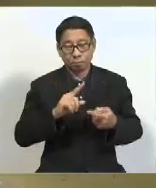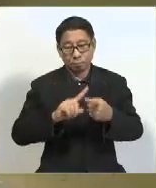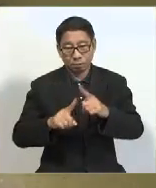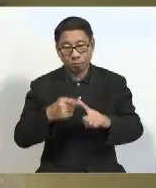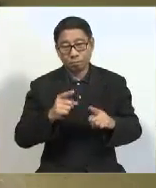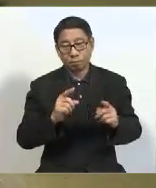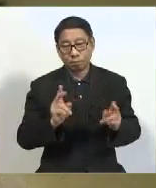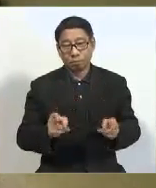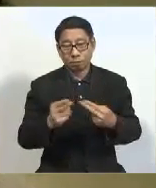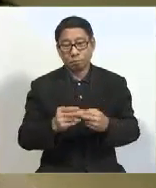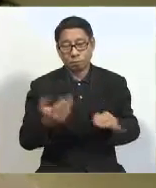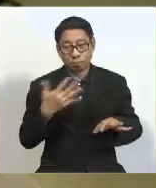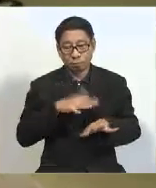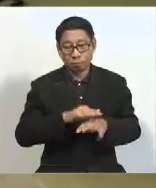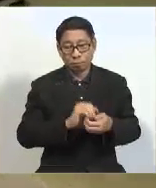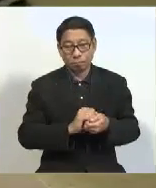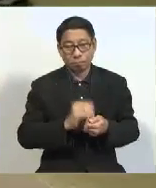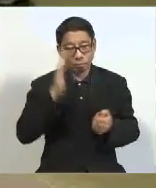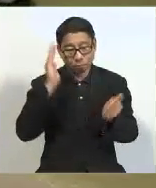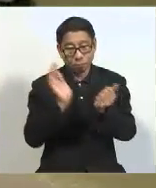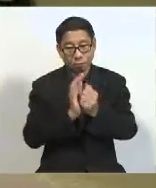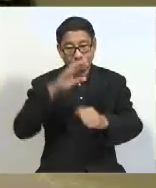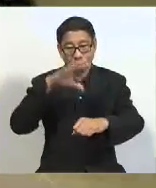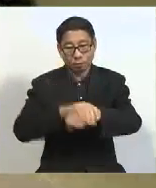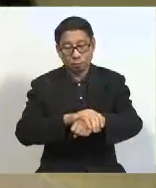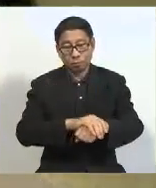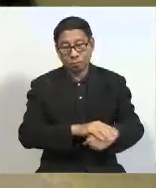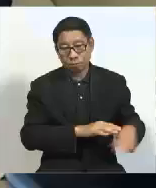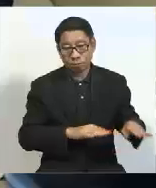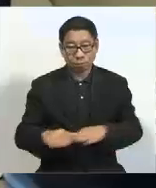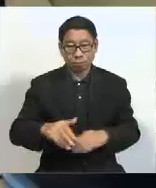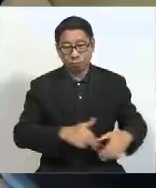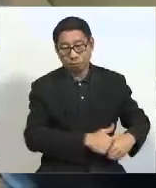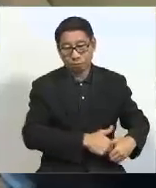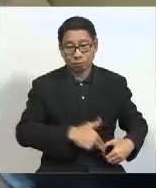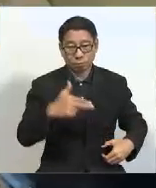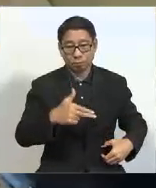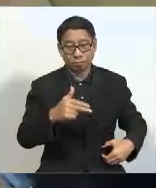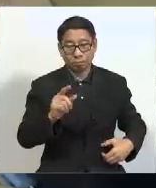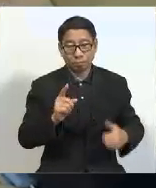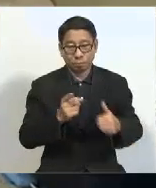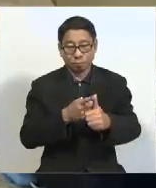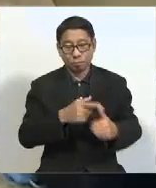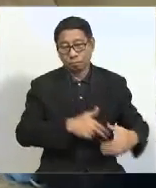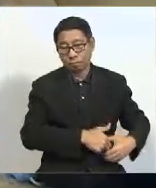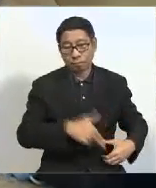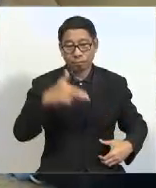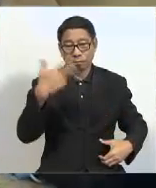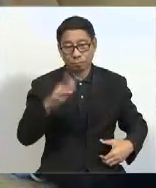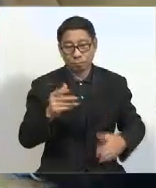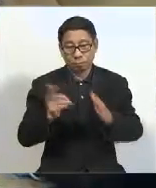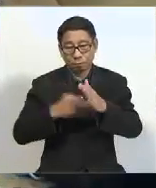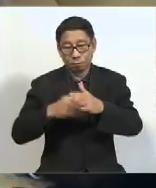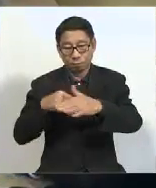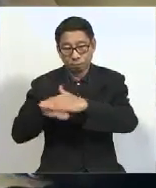มชั้นห้องเดียวกันถูกครูควบคุมตัวไปได้พร้อมอาวุธปืนที่ใช้ก่อเหตุตอนแรกนะคะน้องยิงเสร็จปุ๊บน้องวิ่งหนี